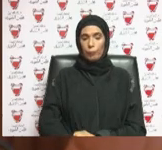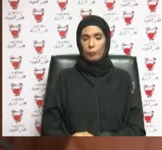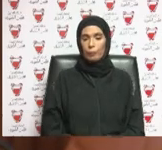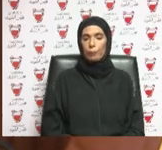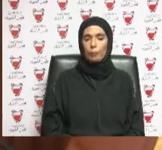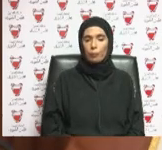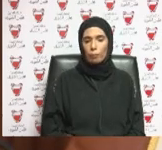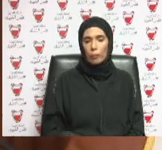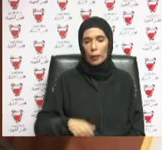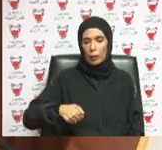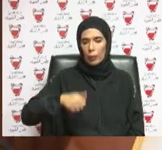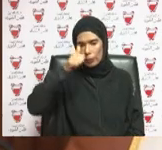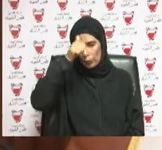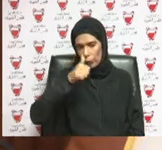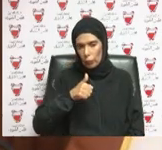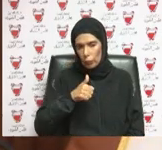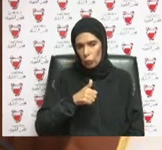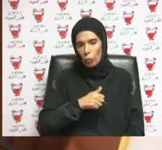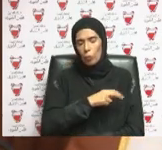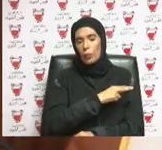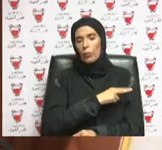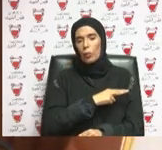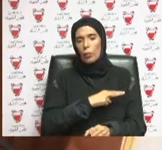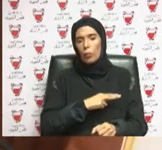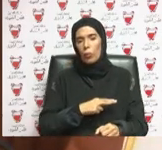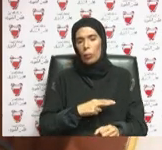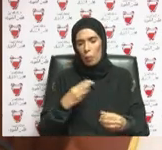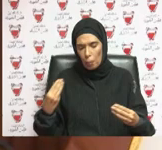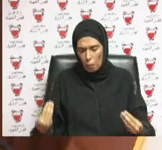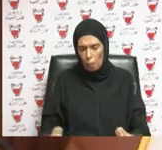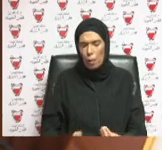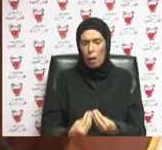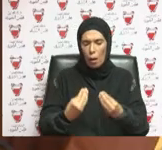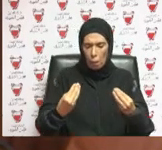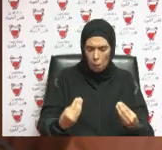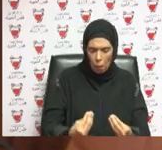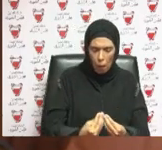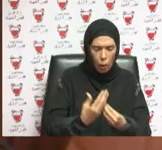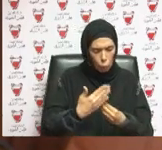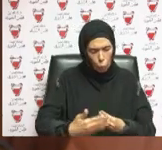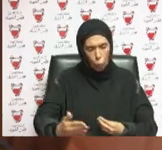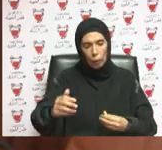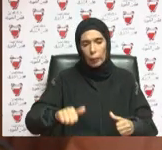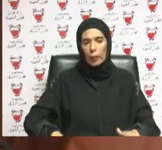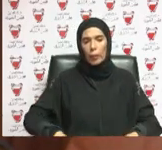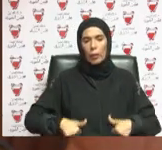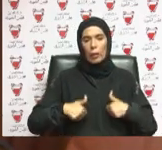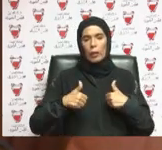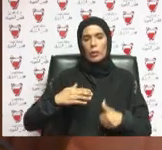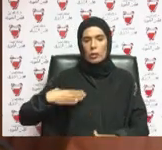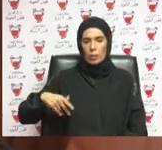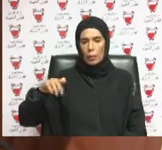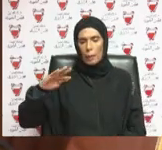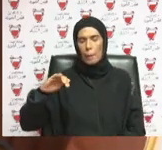نعزي نوابه الذين رافقوه طول الدرب، سمو الشيخ محمد